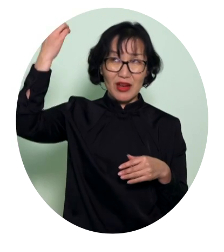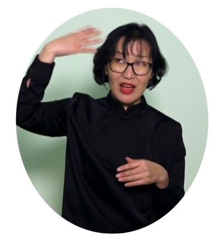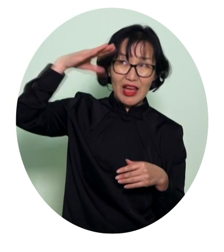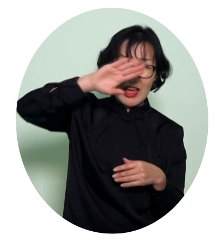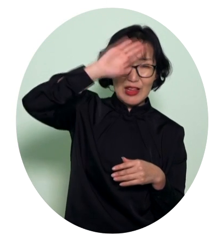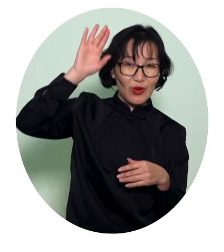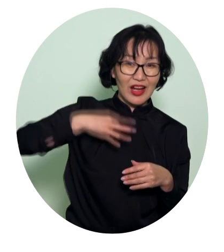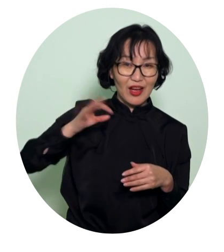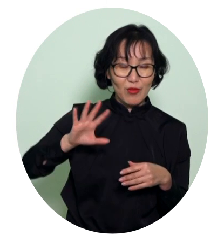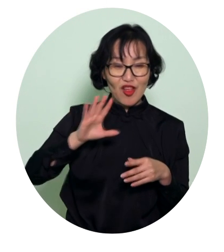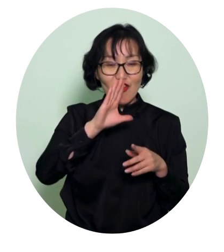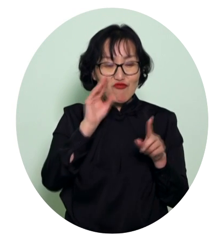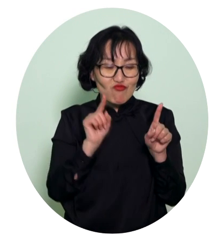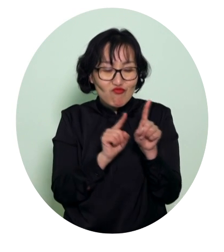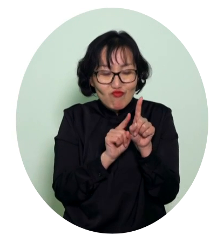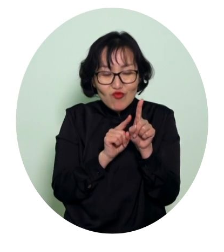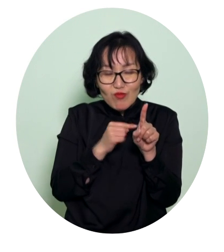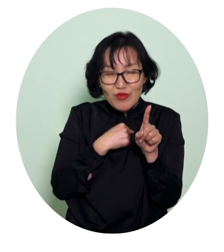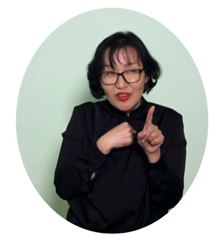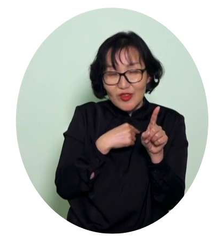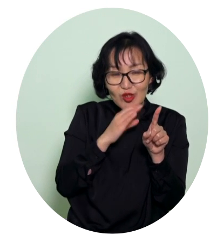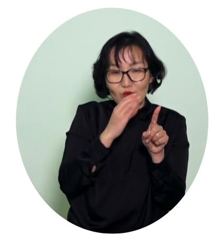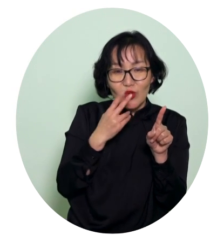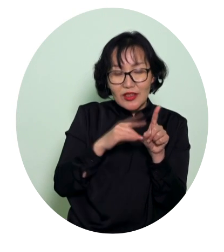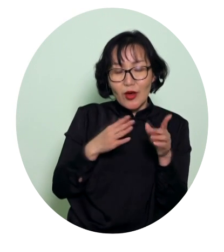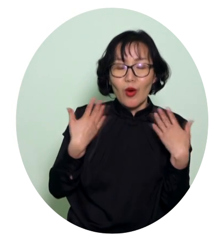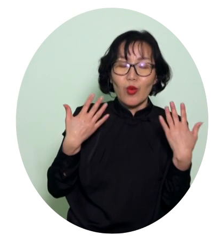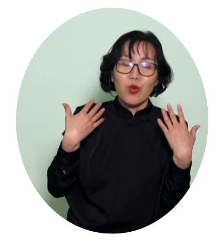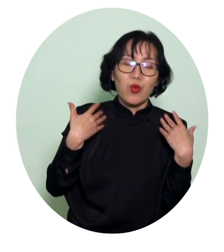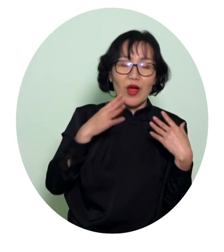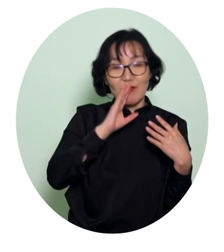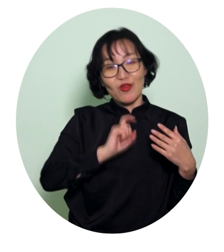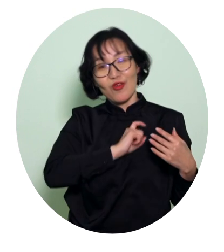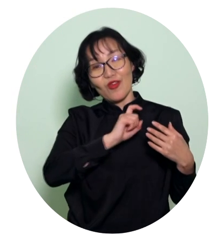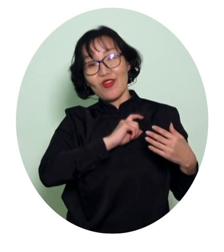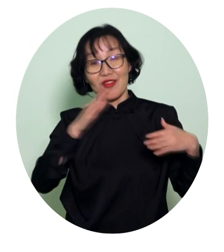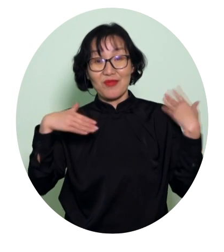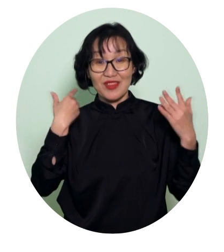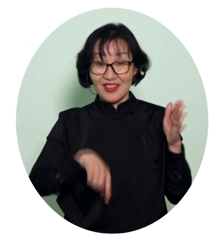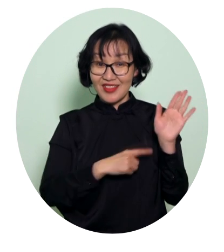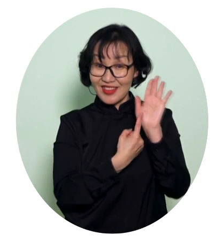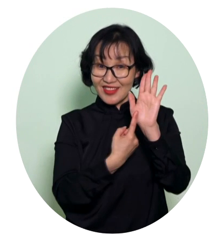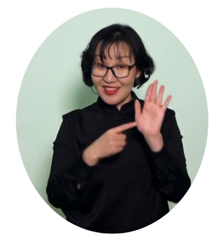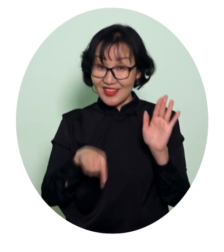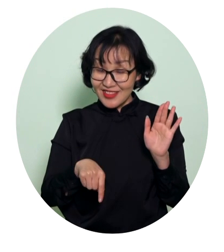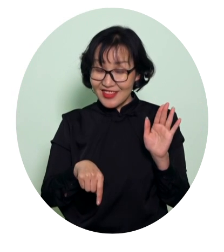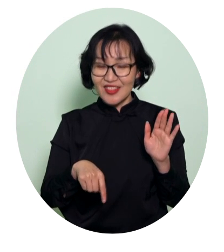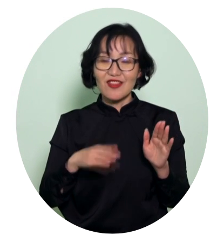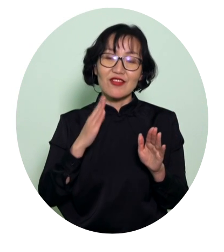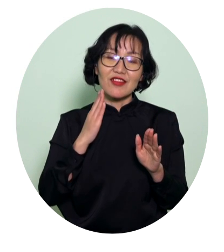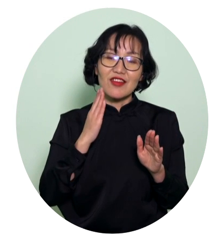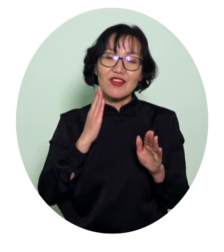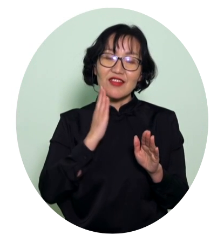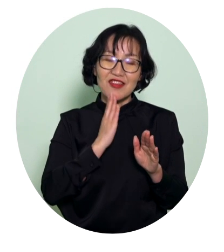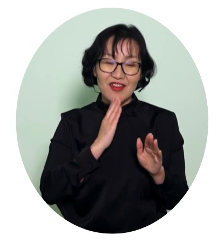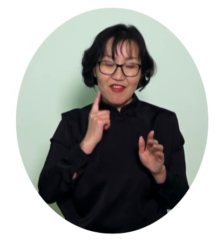халуун байсан ч гэсэн ээжийнхээ нүмерт сэрүүхэн баяр баясгалантай өхөр баяртай байсныг илэрхийлсэн бол ихтэйгээ